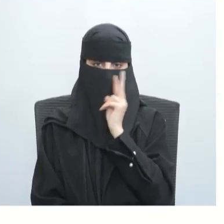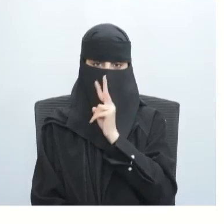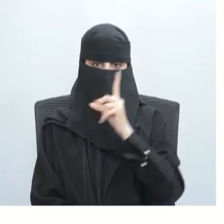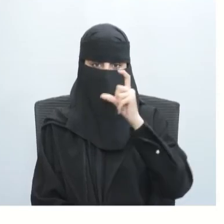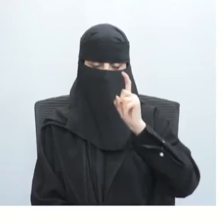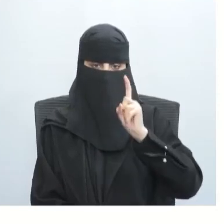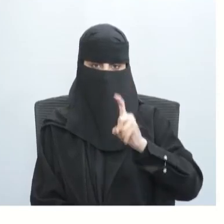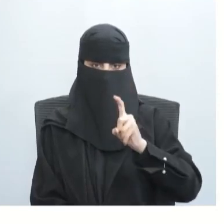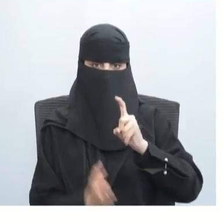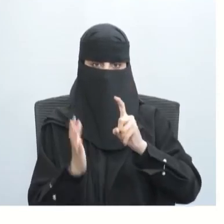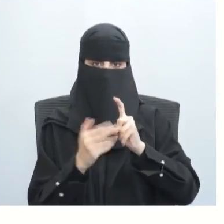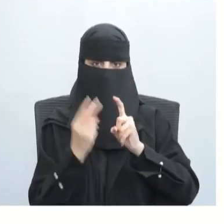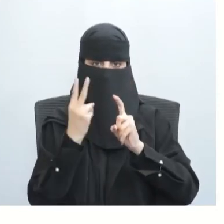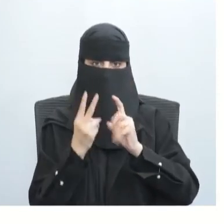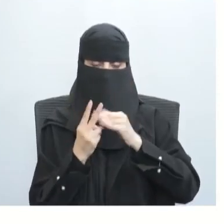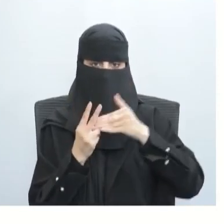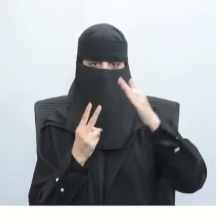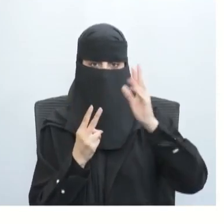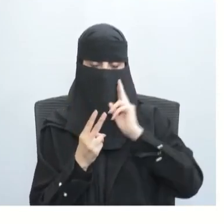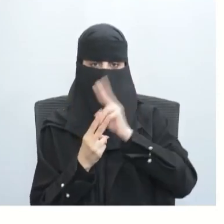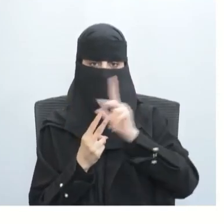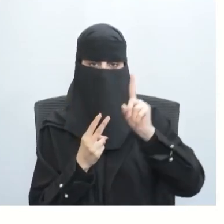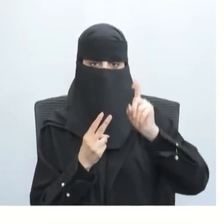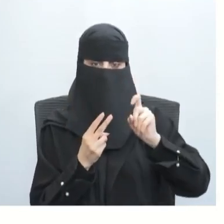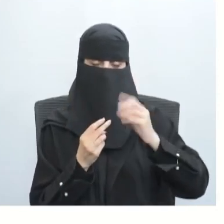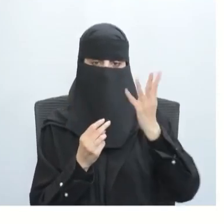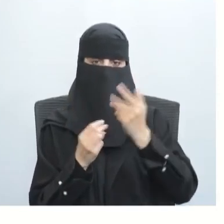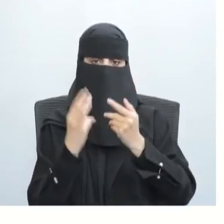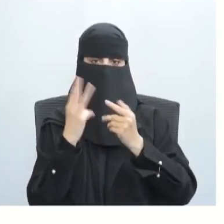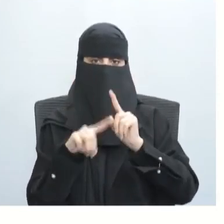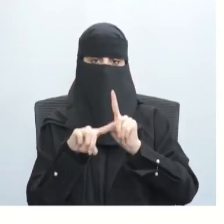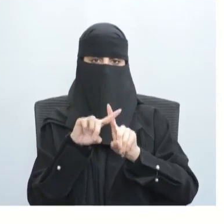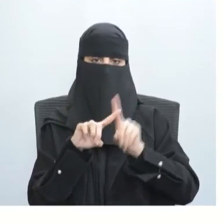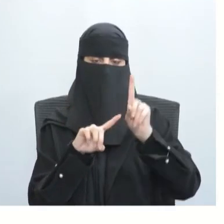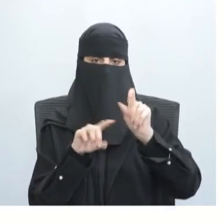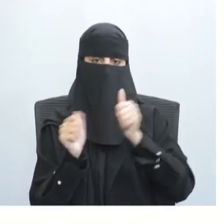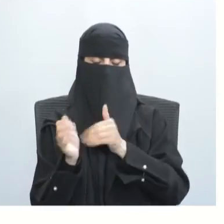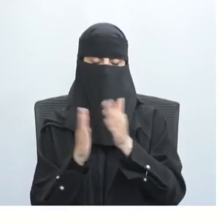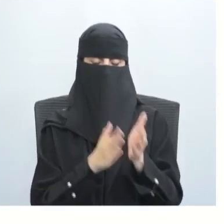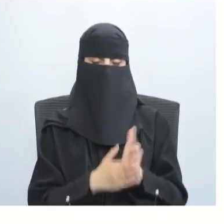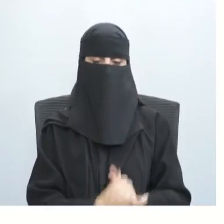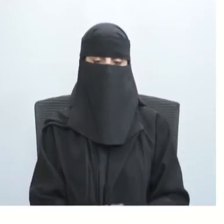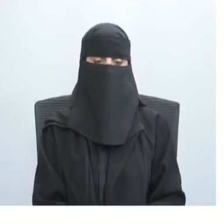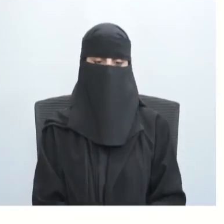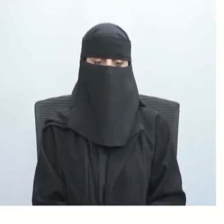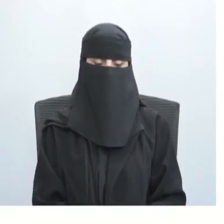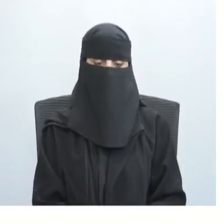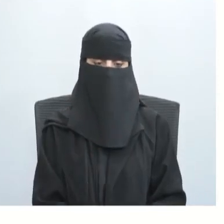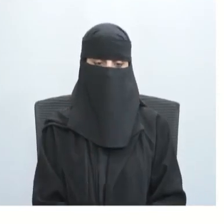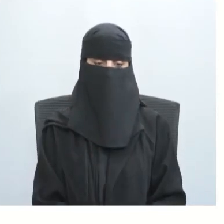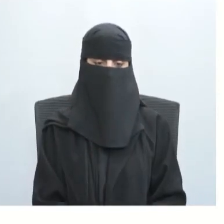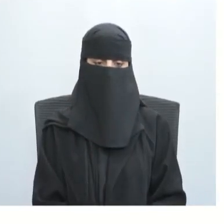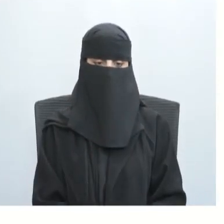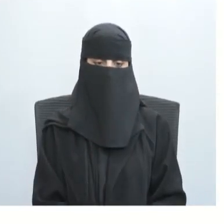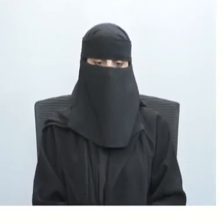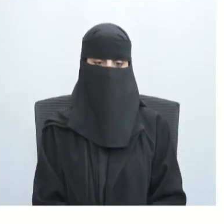المخطط الزمني بعد ذلك نضغط على فلترز مصفيات او مرشحات ثم نضغط على اد افلتر اضافه